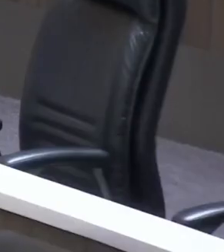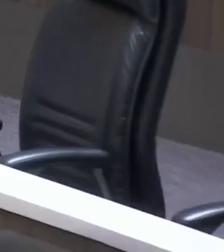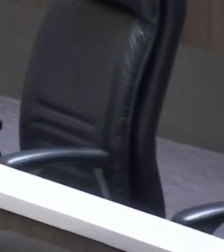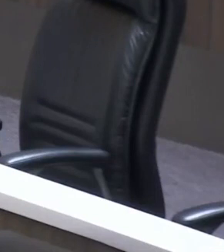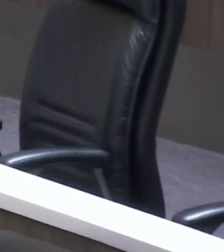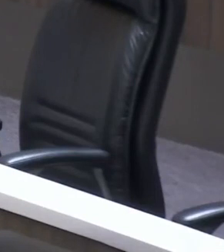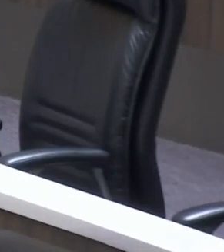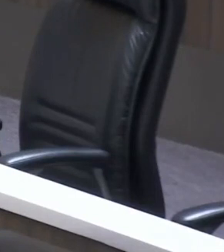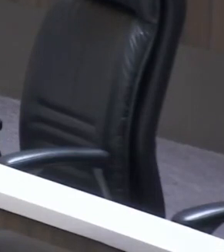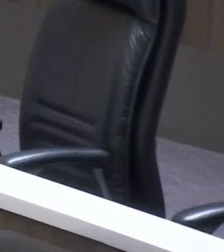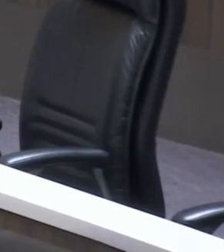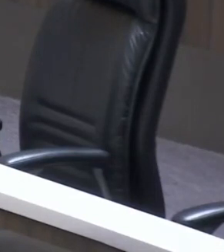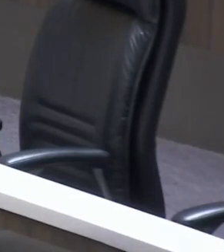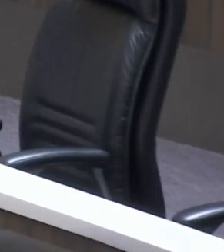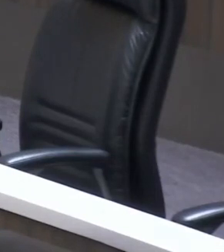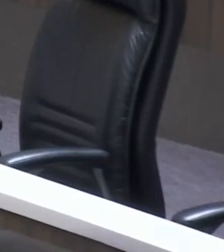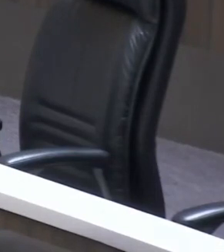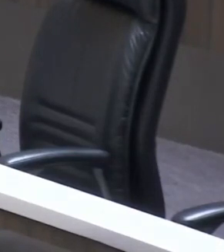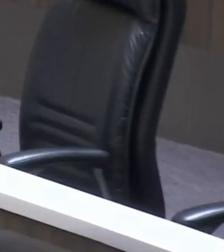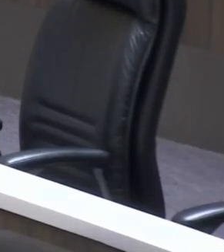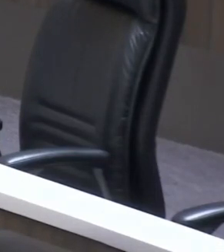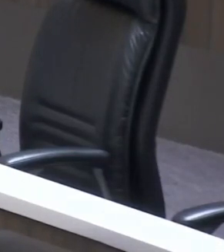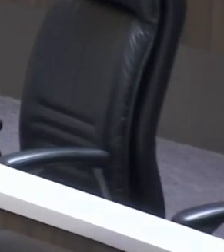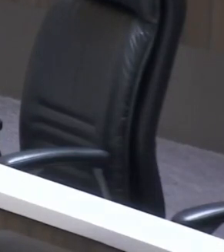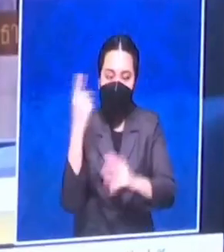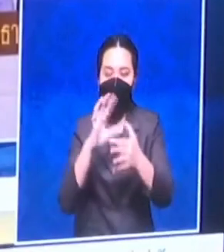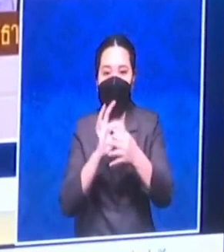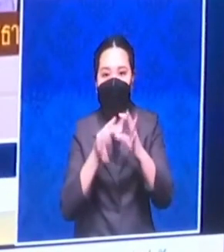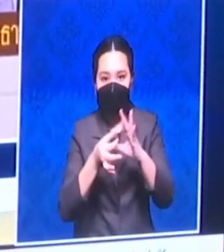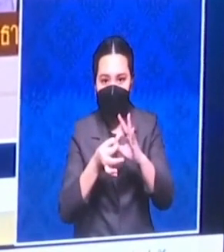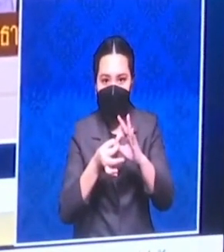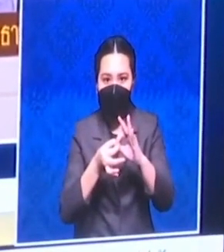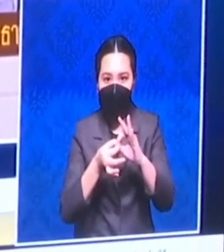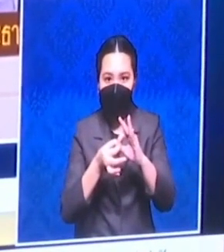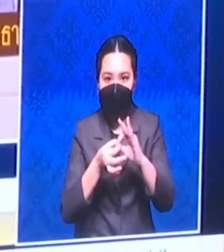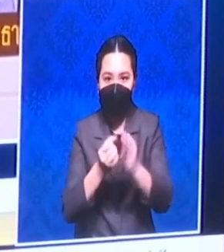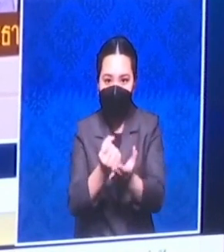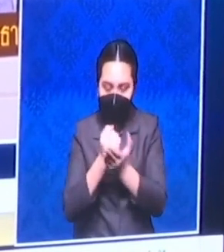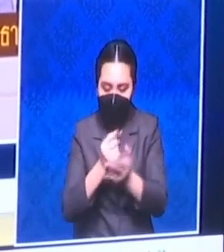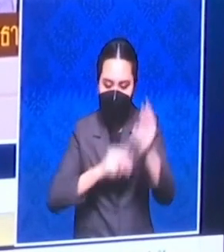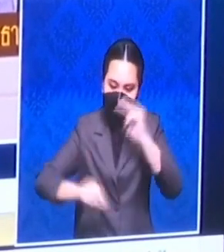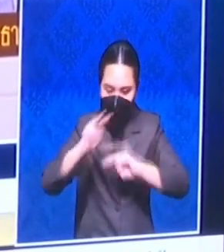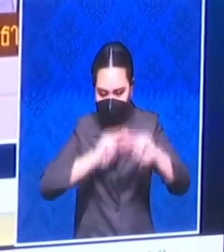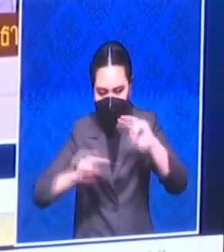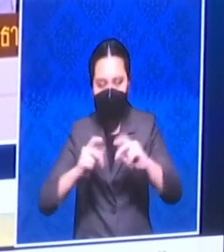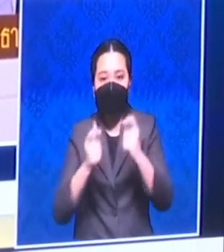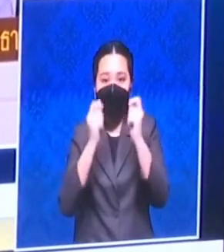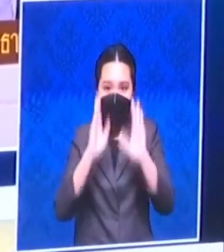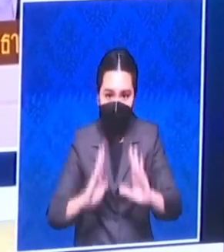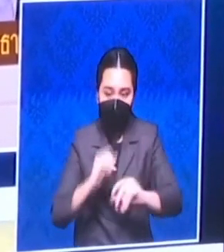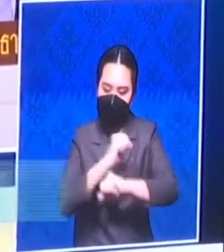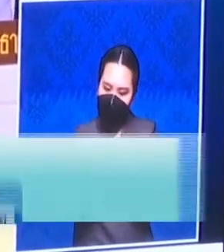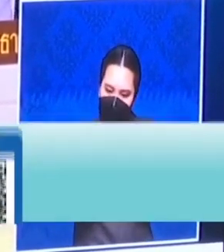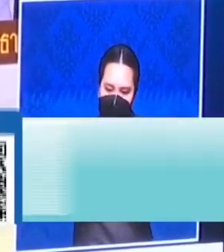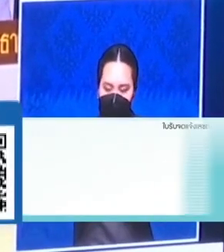การ310-9คือไม่เห็นชอบนี่แค่9เสียงเห็นชอบที่310เสียงฮะเรียกว่